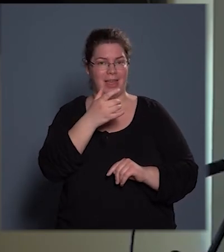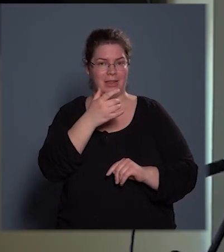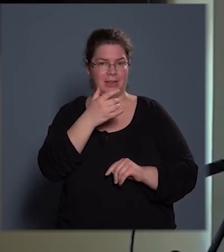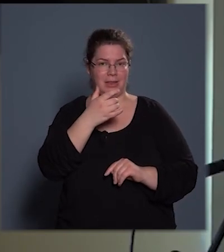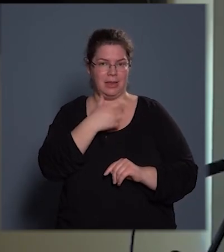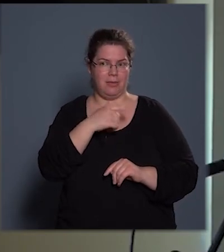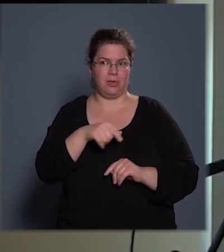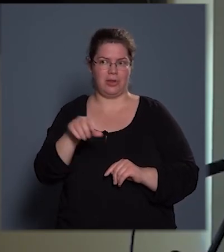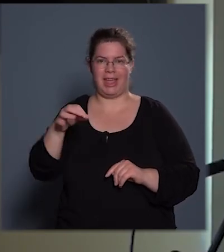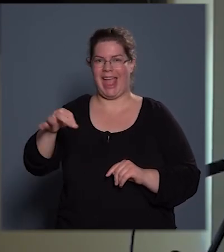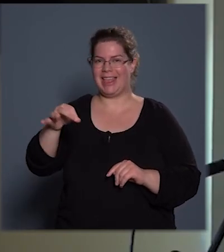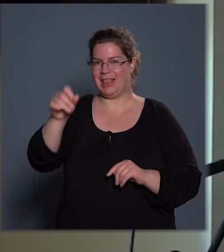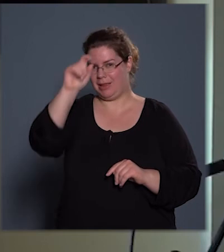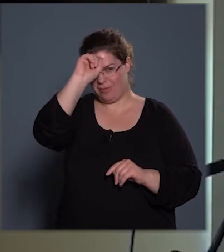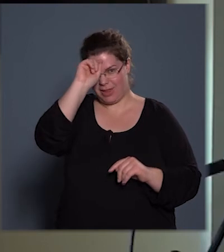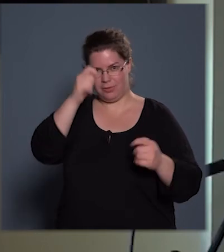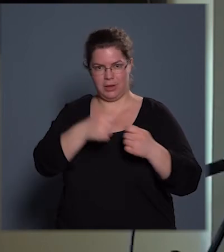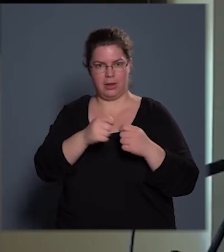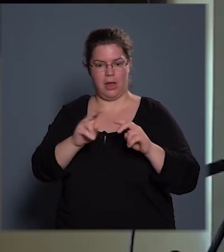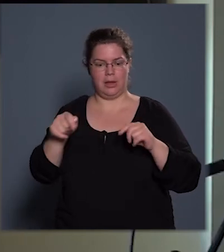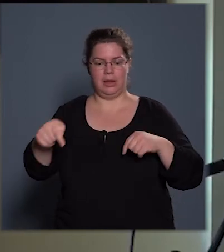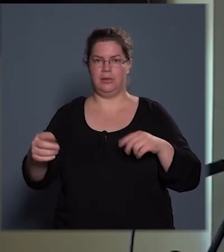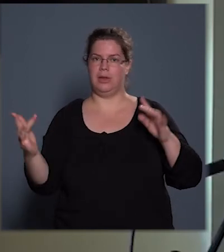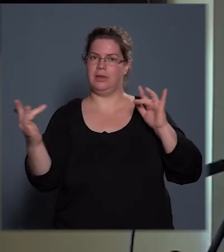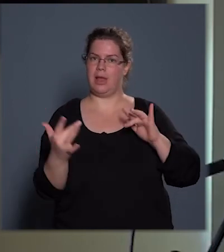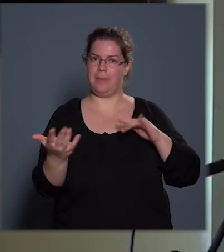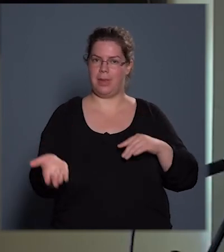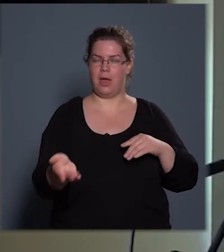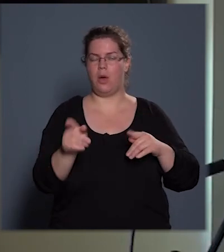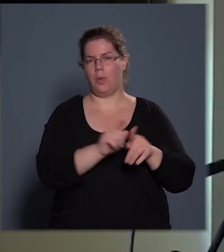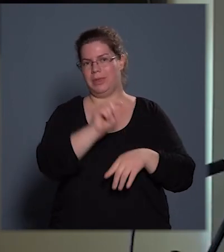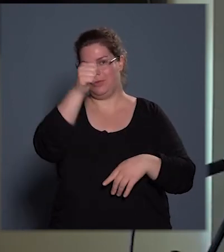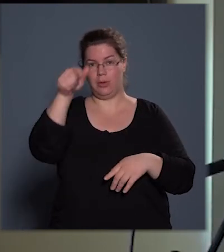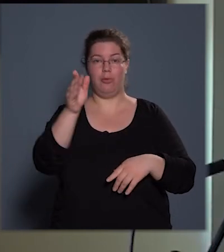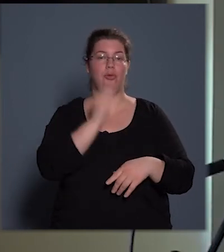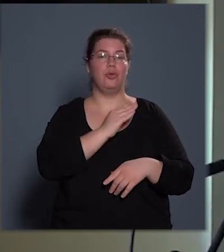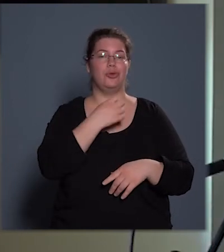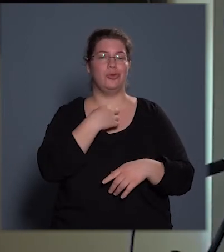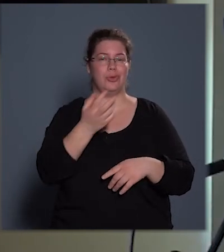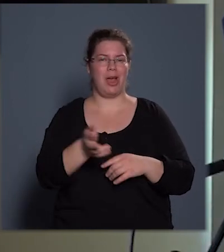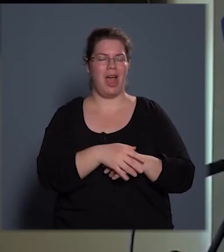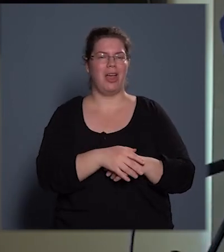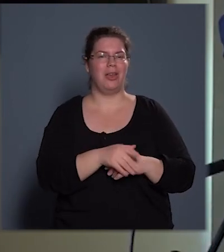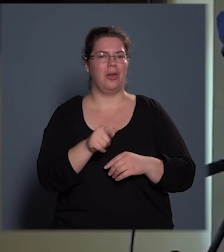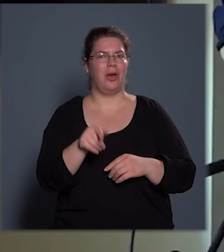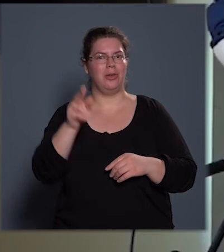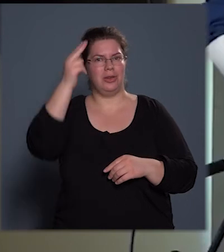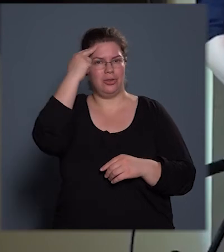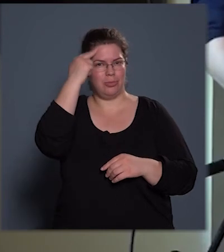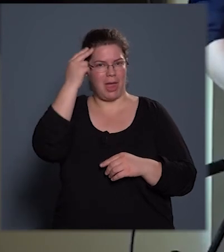egyetlen férfi tagja, aki itt ül velem szembe, úgy hívják, hogy ő a Fuchs Gyula, akkor ismertem meg